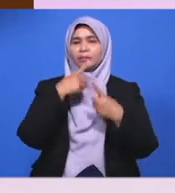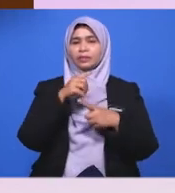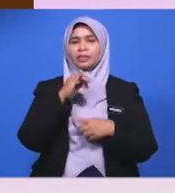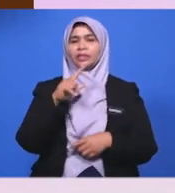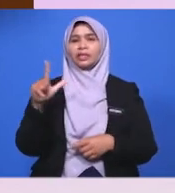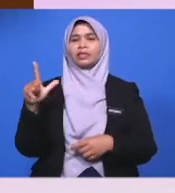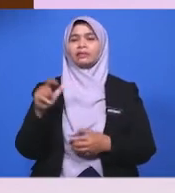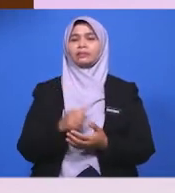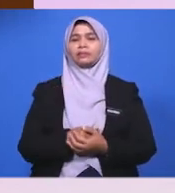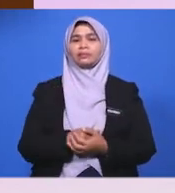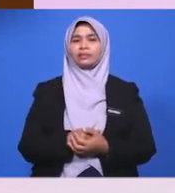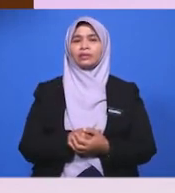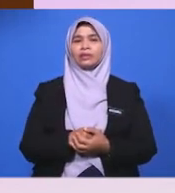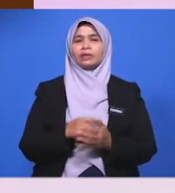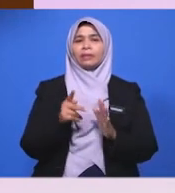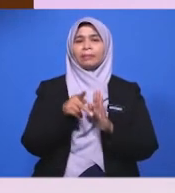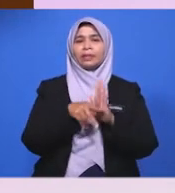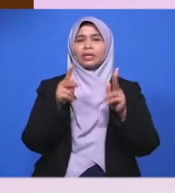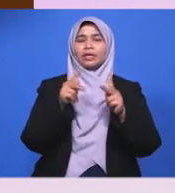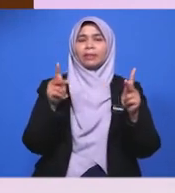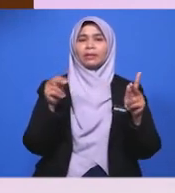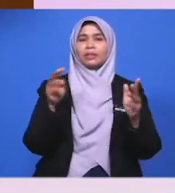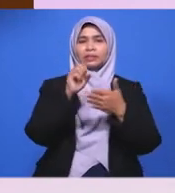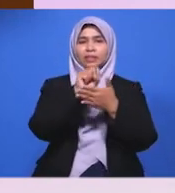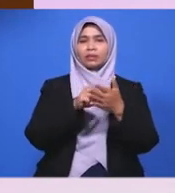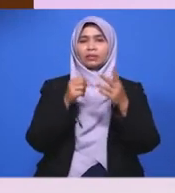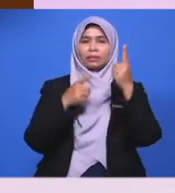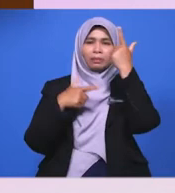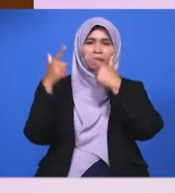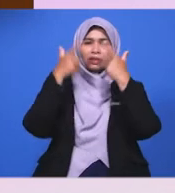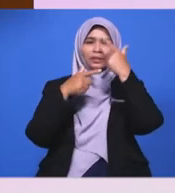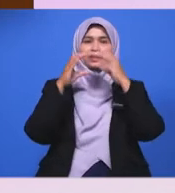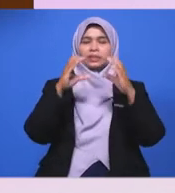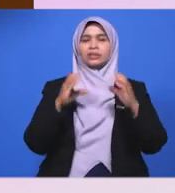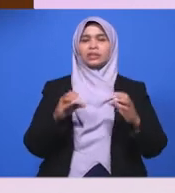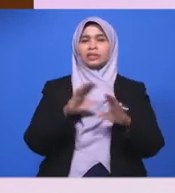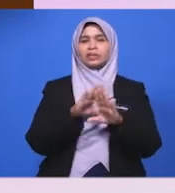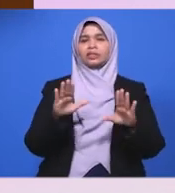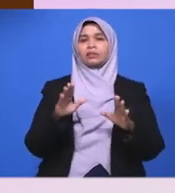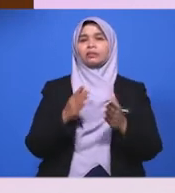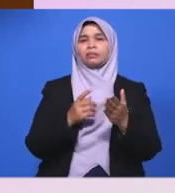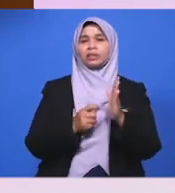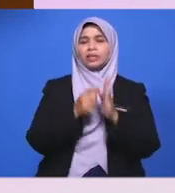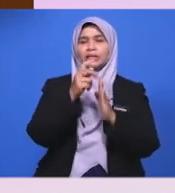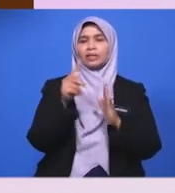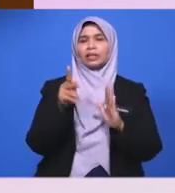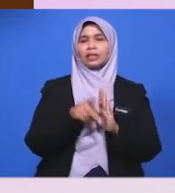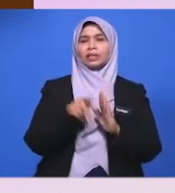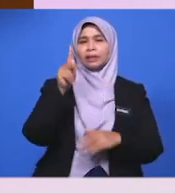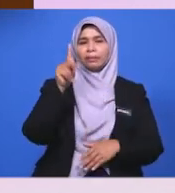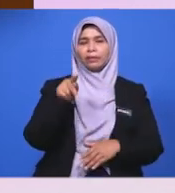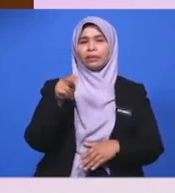Jawapannya ialah perkembangan sektor pelancongan secara tidak langsung